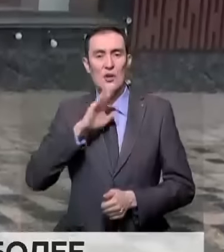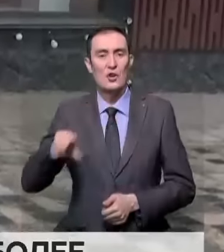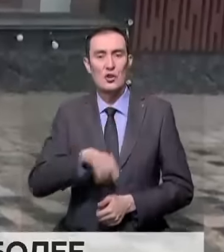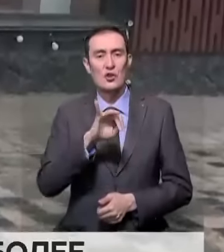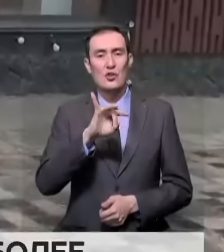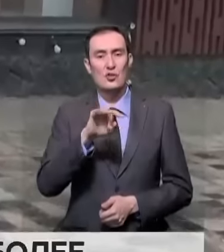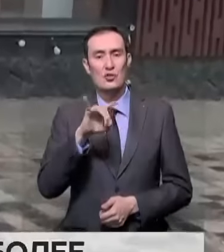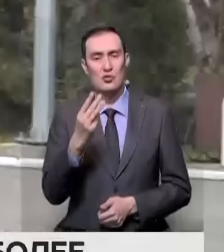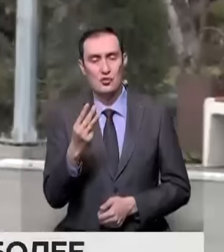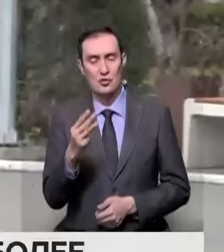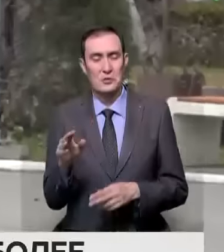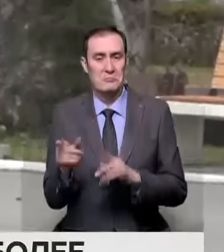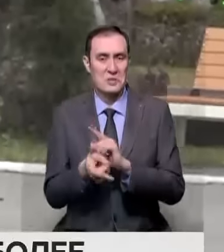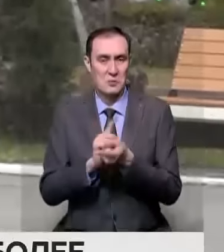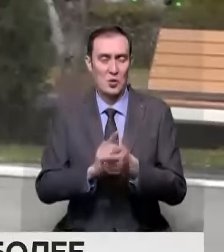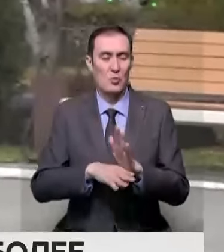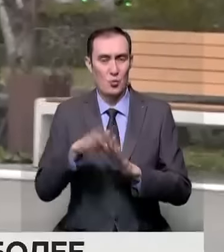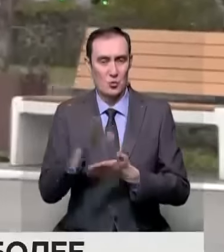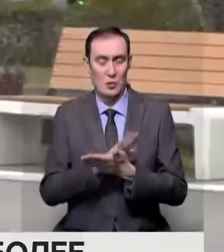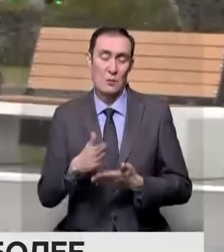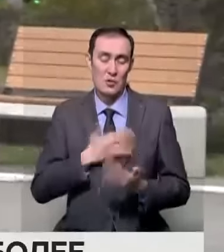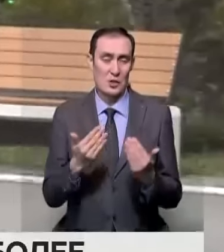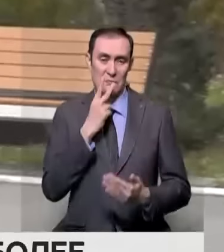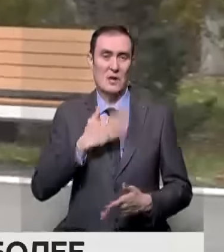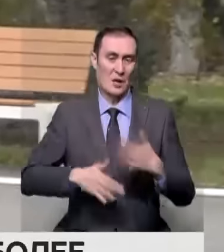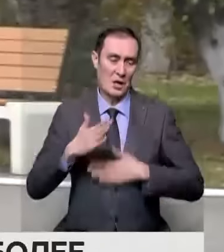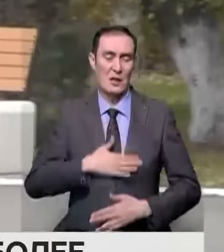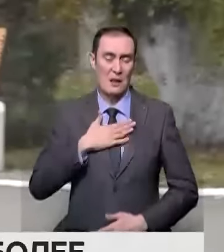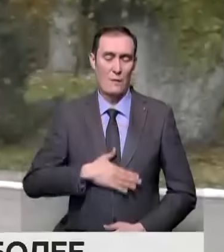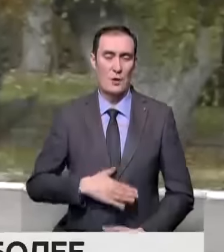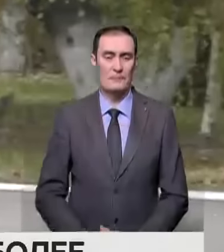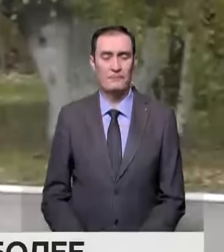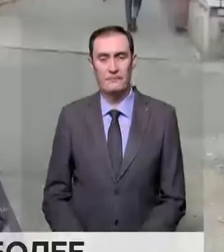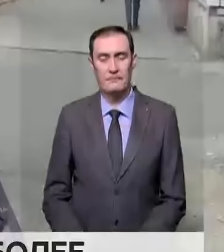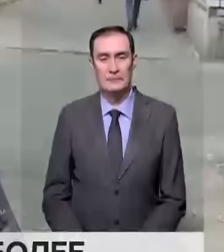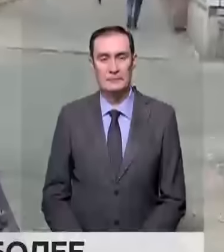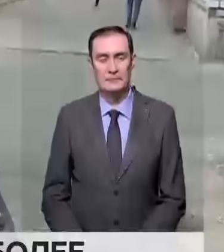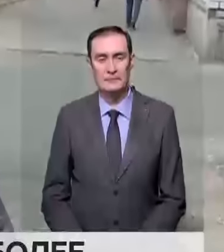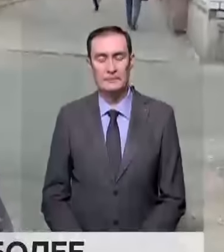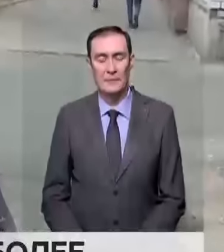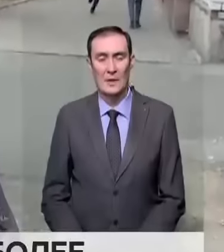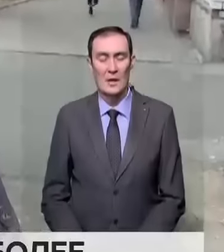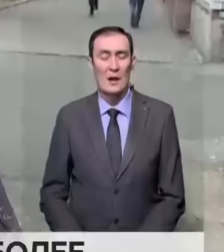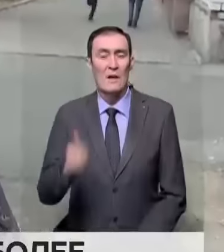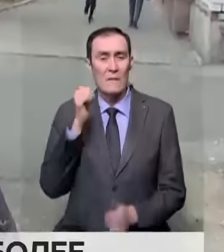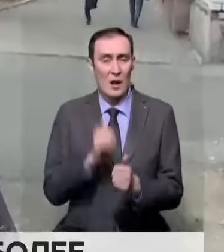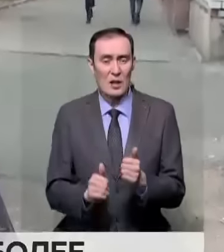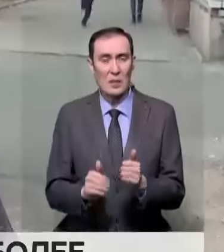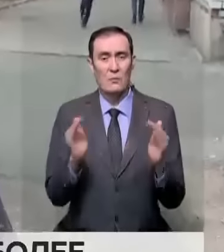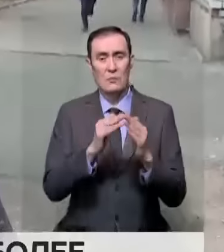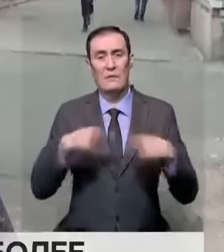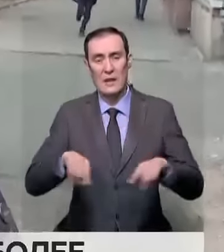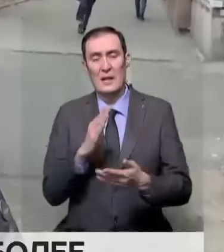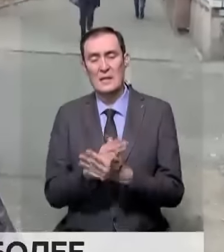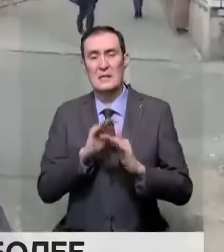много изменений. Поэтому мы очень рады, мы очень довольны. Площадки для детских санжатр. Почти в каждом дворе теперь